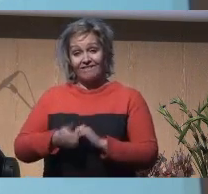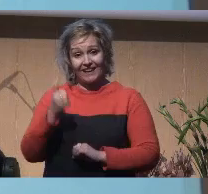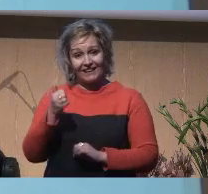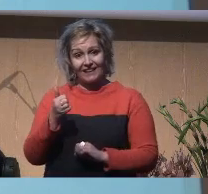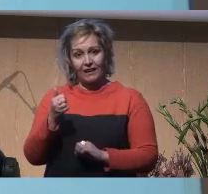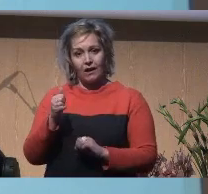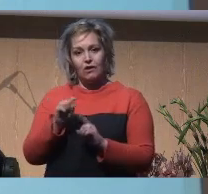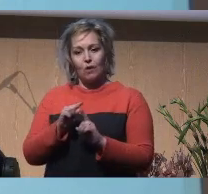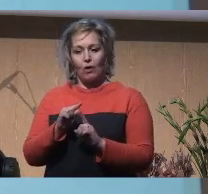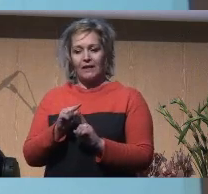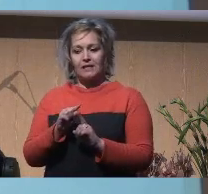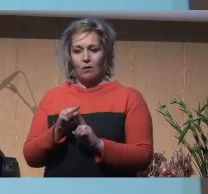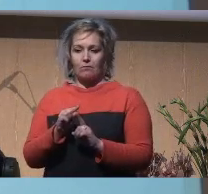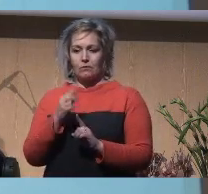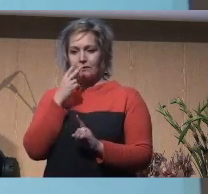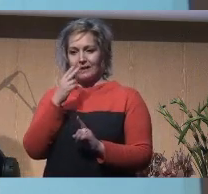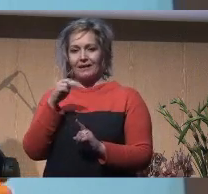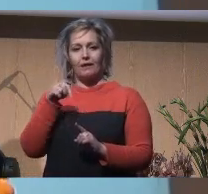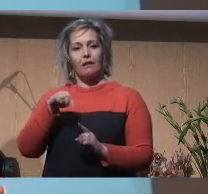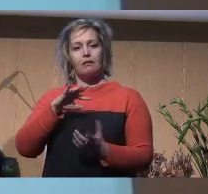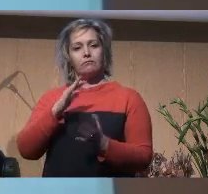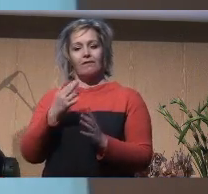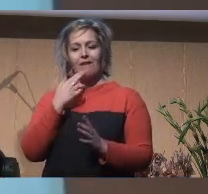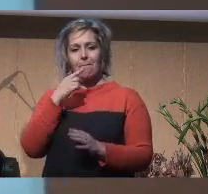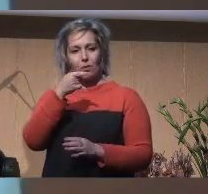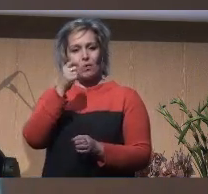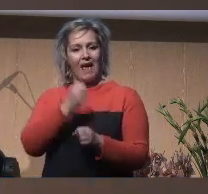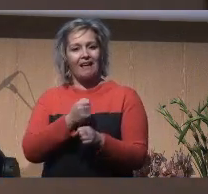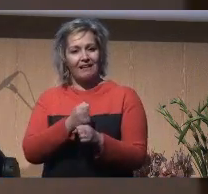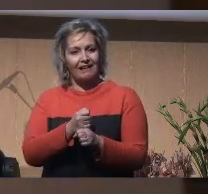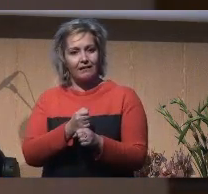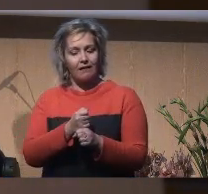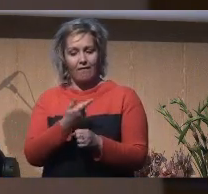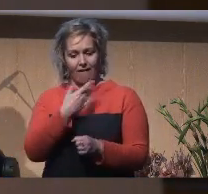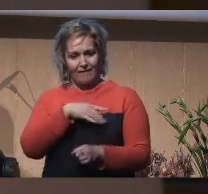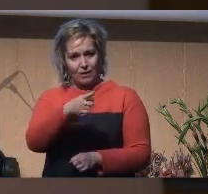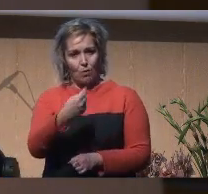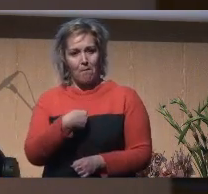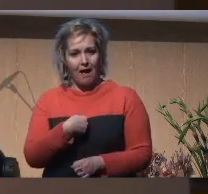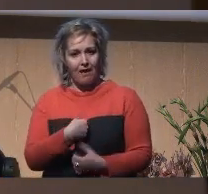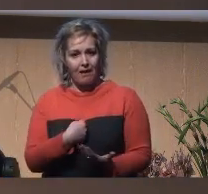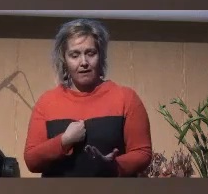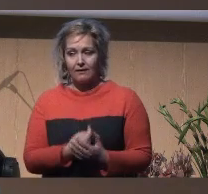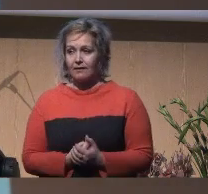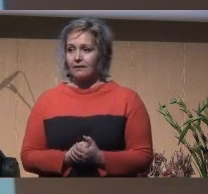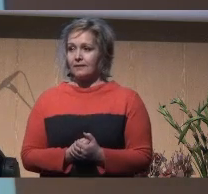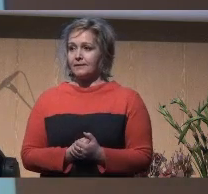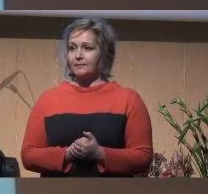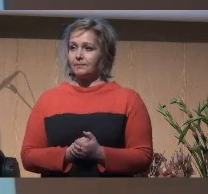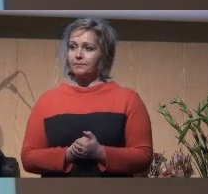det kommer ut nesten litt aggressivt. Hvem du egentlig? Hva vil du meg?